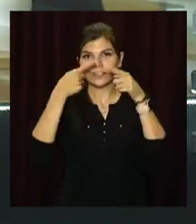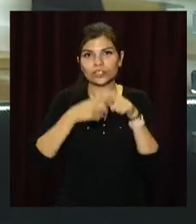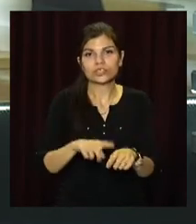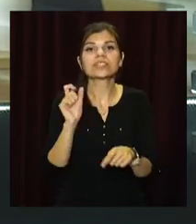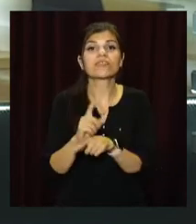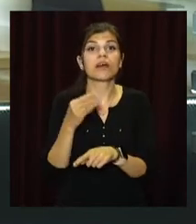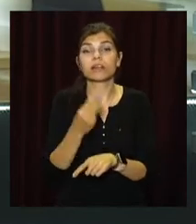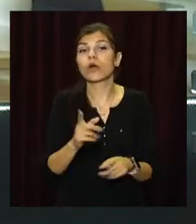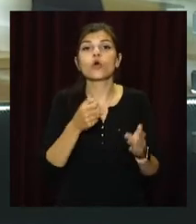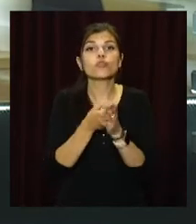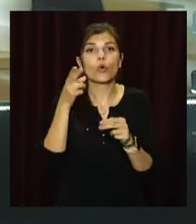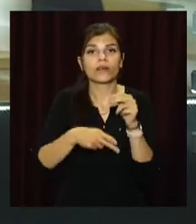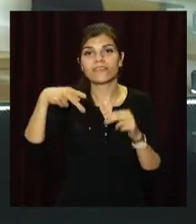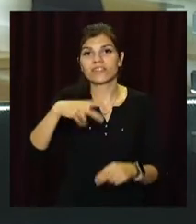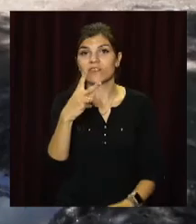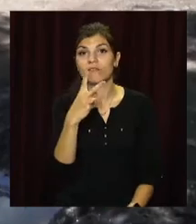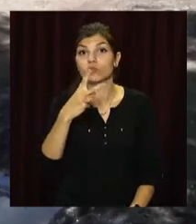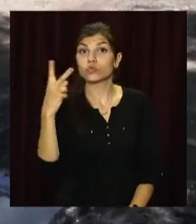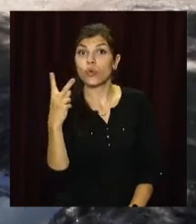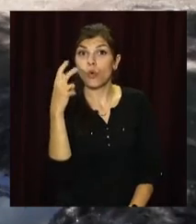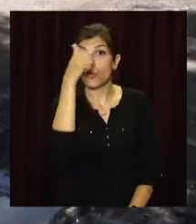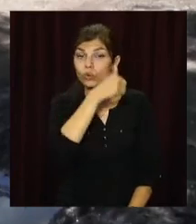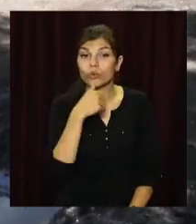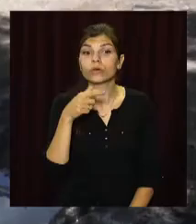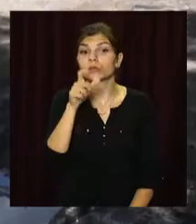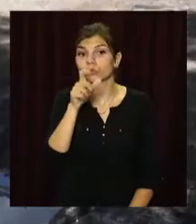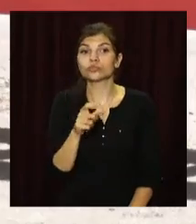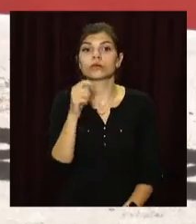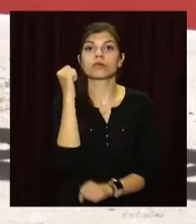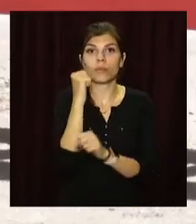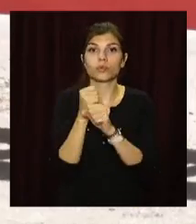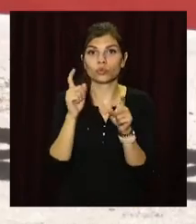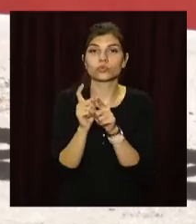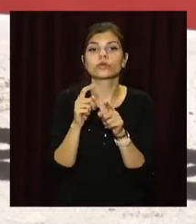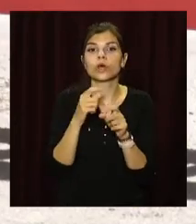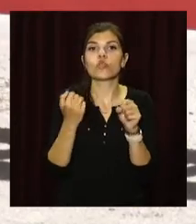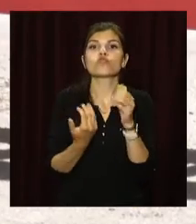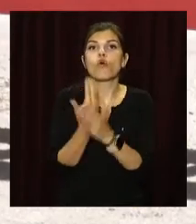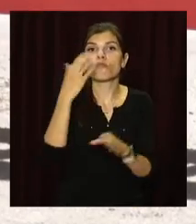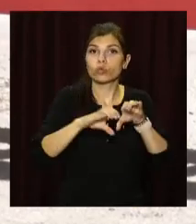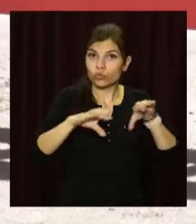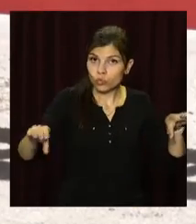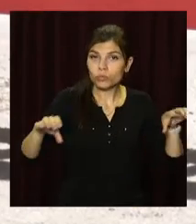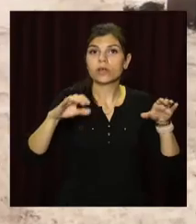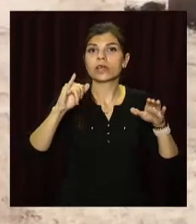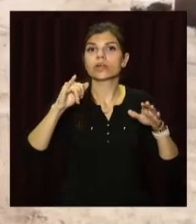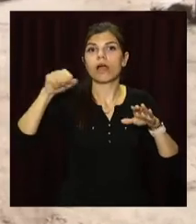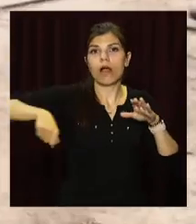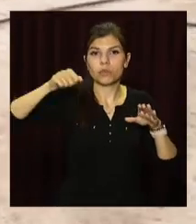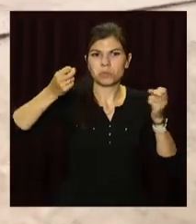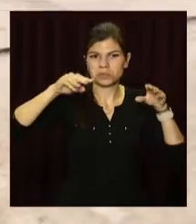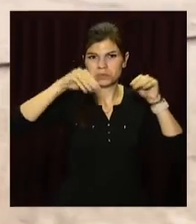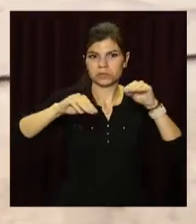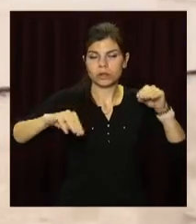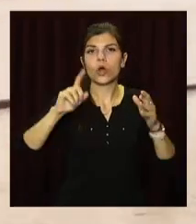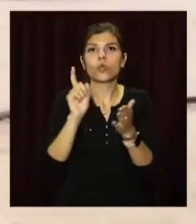технічного завдання, до кінця 2022 року підрядник має змонтувати нові труби та облаштувати колодязі. Для цього